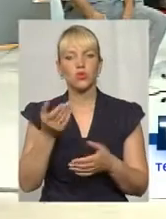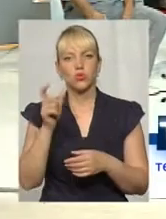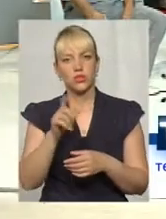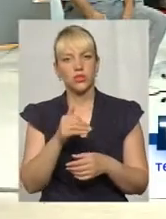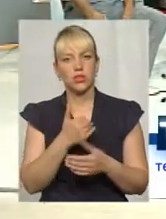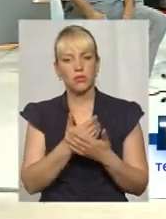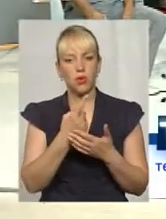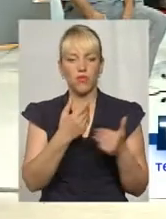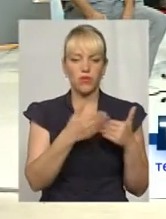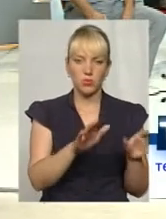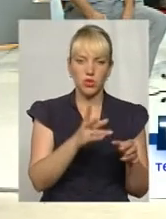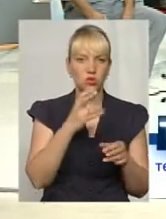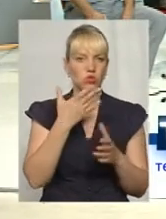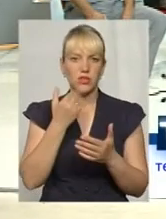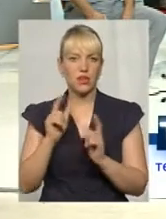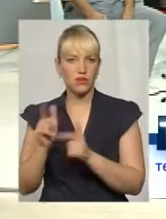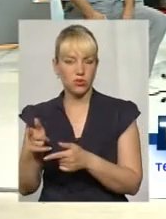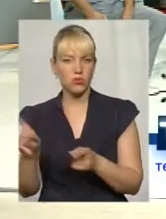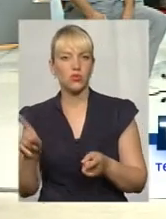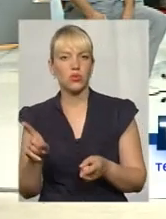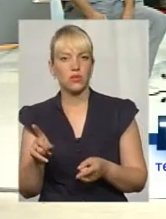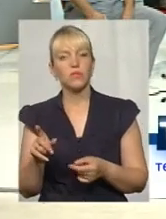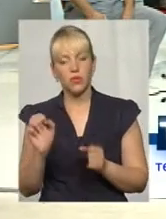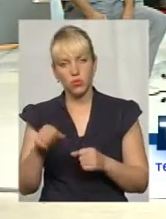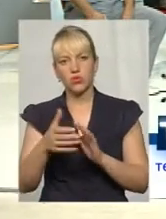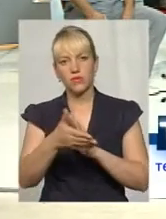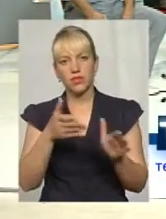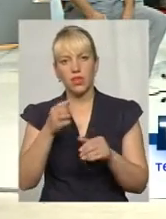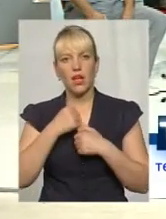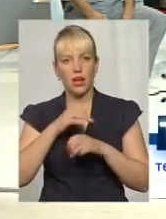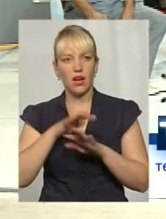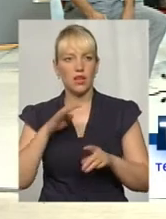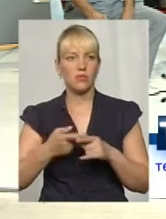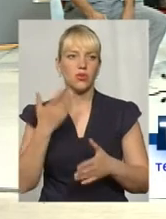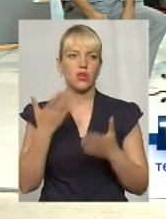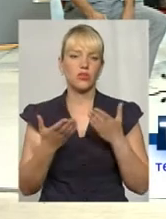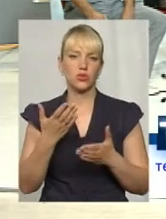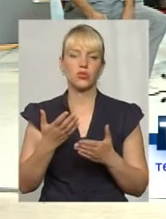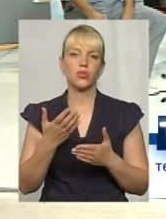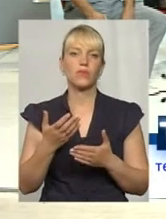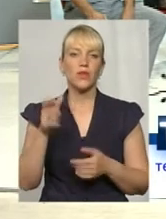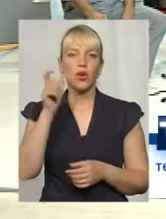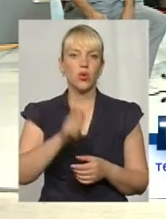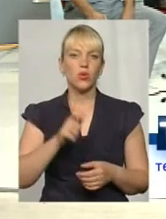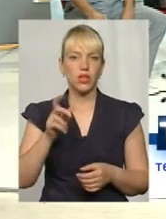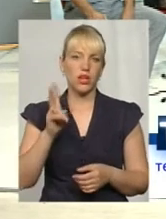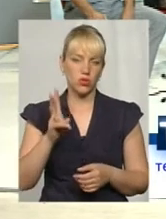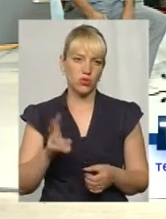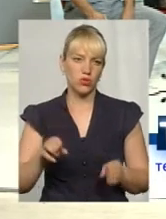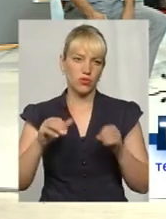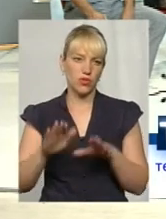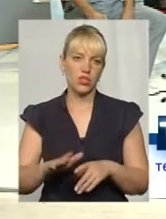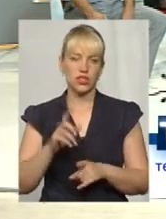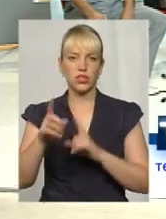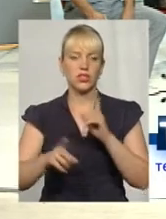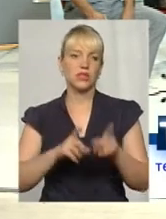Зрозуміло. Скажіть, будь ласка, ще, якщо говорити про тих людей, котрі вирішили змінити